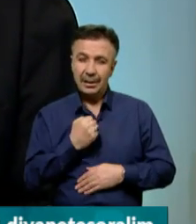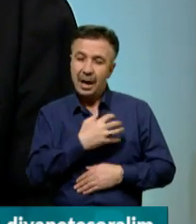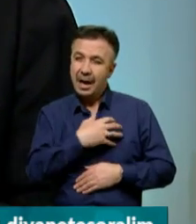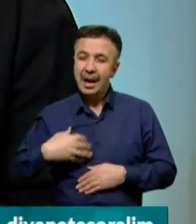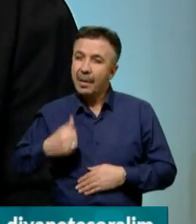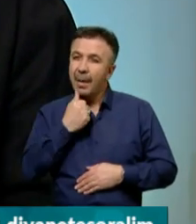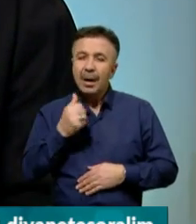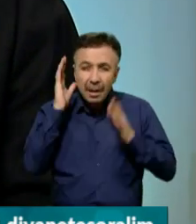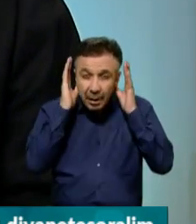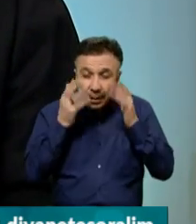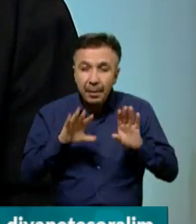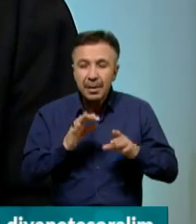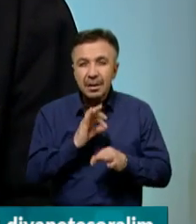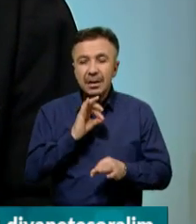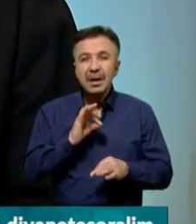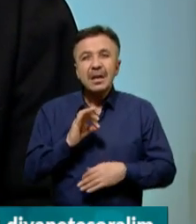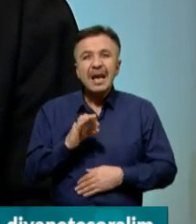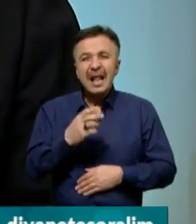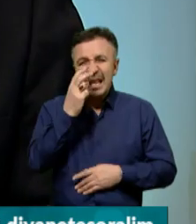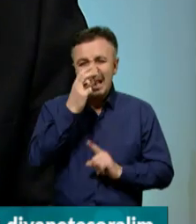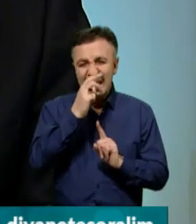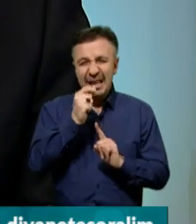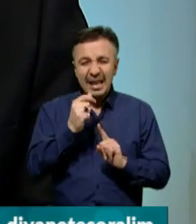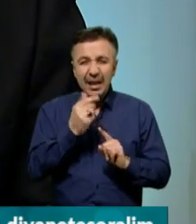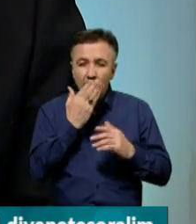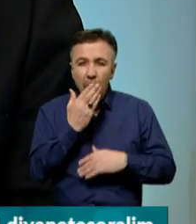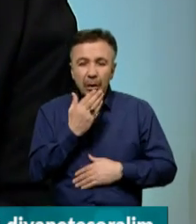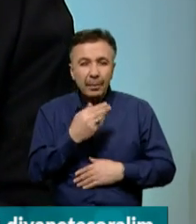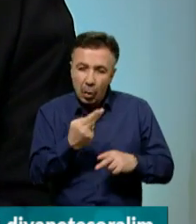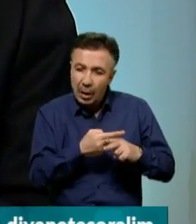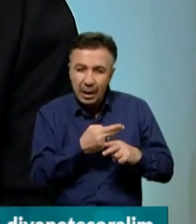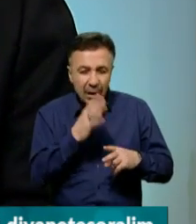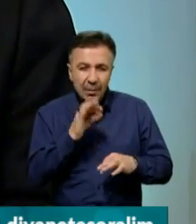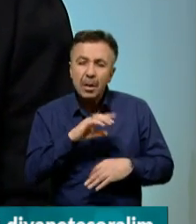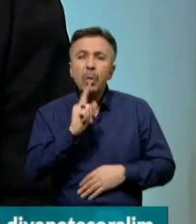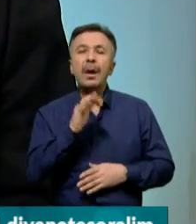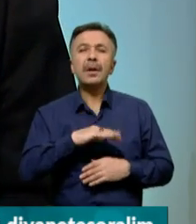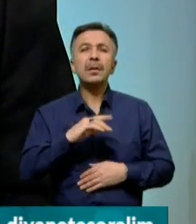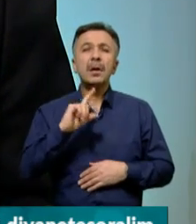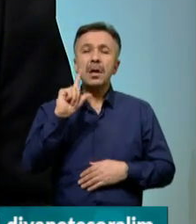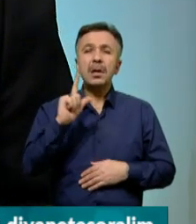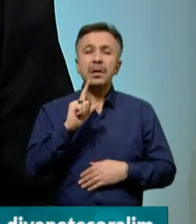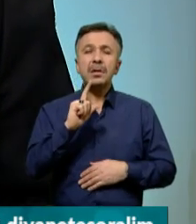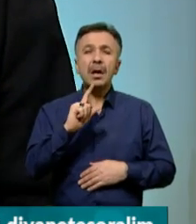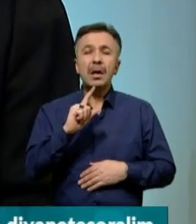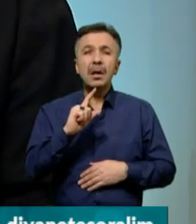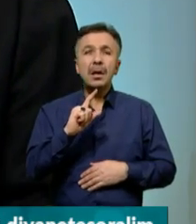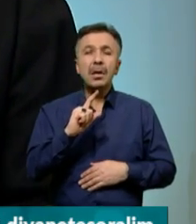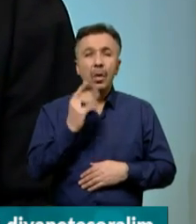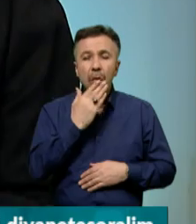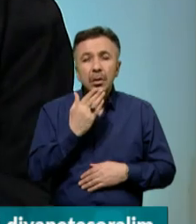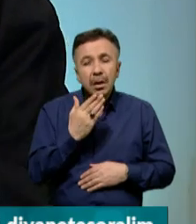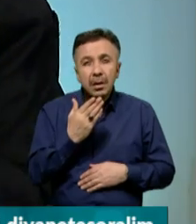birisi. Geldi ilkokulda, ilkokulda örnek olacak bir insan bulamadı kendisi. Lise vesaire, dolayısıyla da